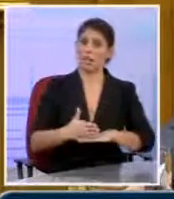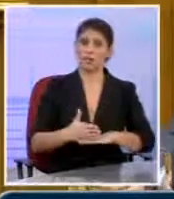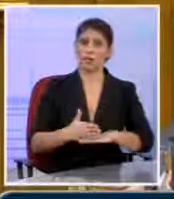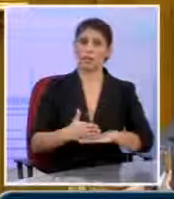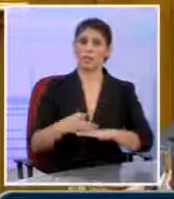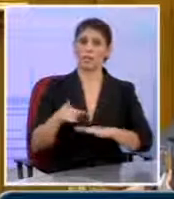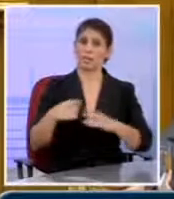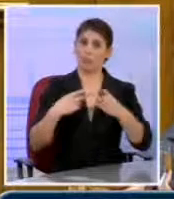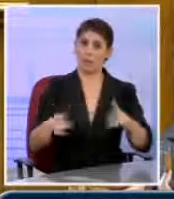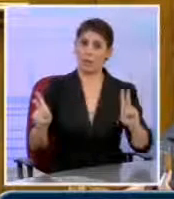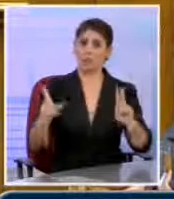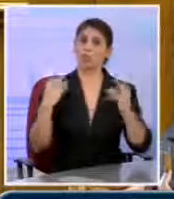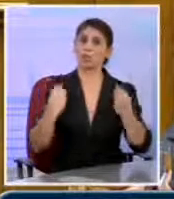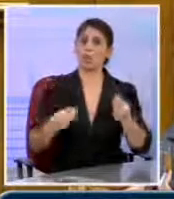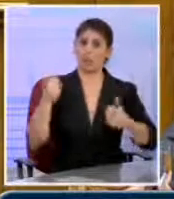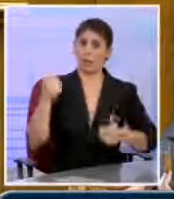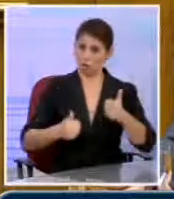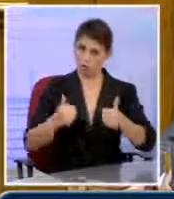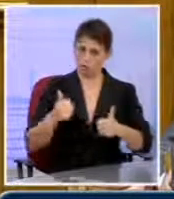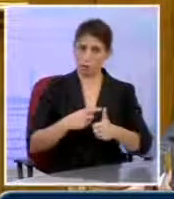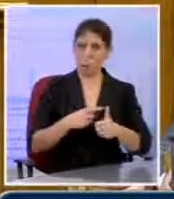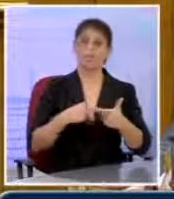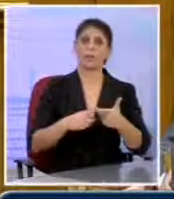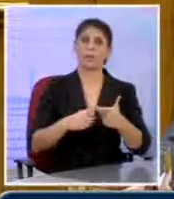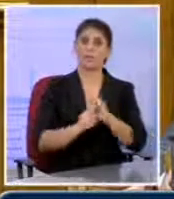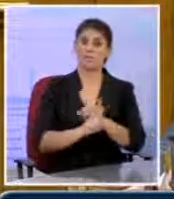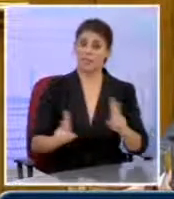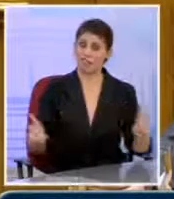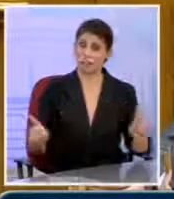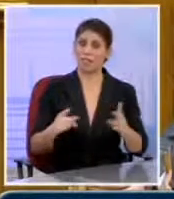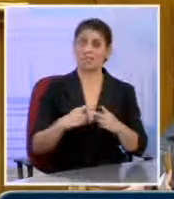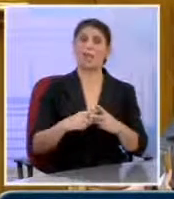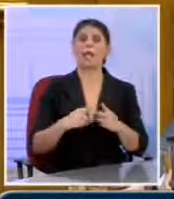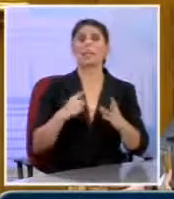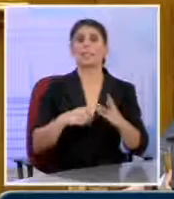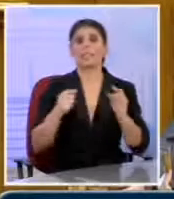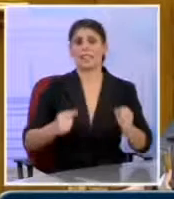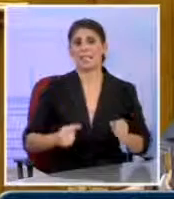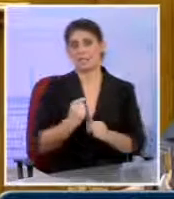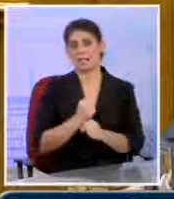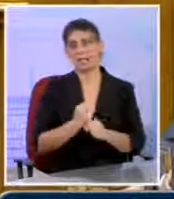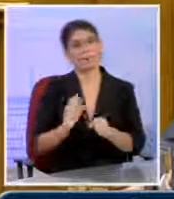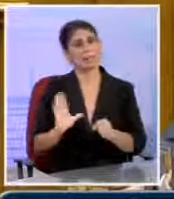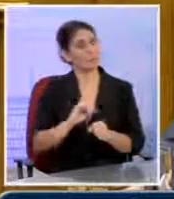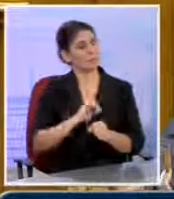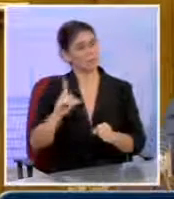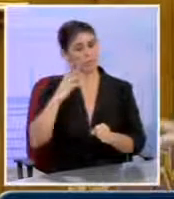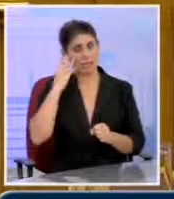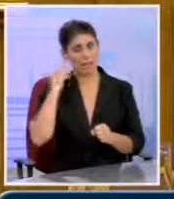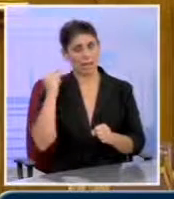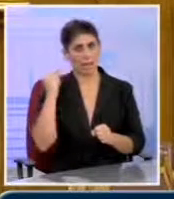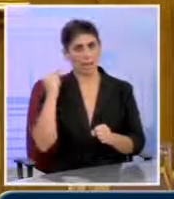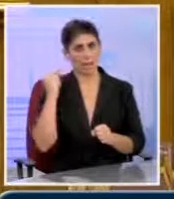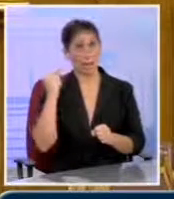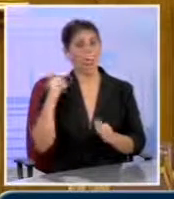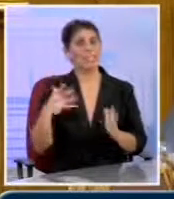και τον ελεύθερο και τον καλό ανταγωνισμό και τη διαφάνεια και τις θέσεις εργασίας, διότι ας μην ξεχνάμε